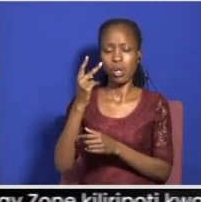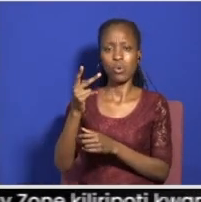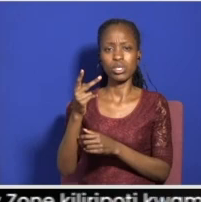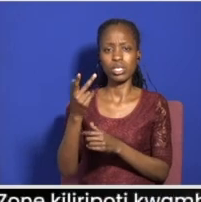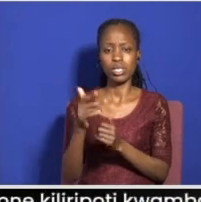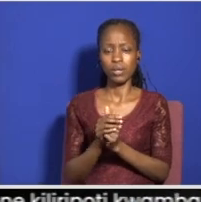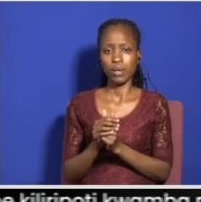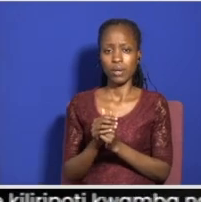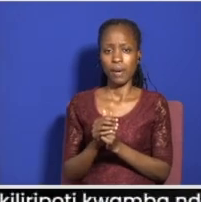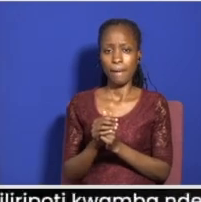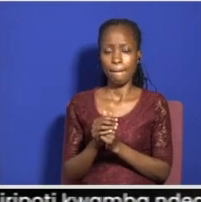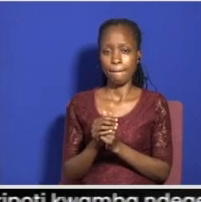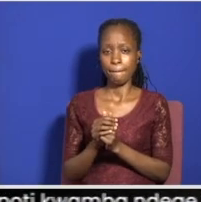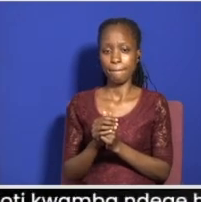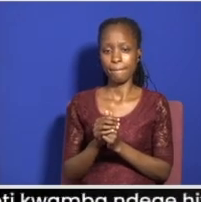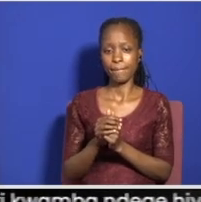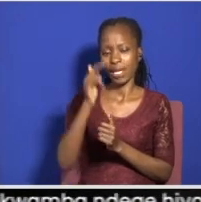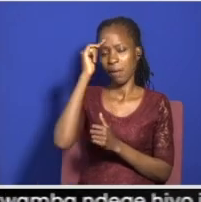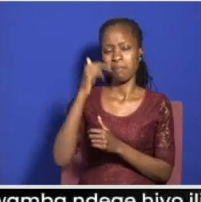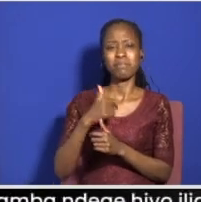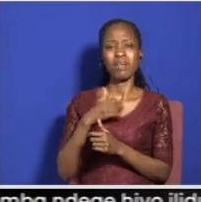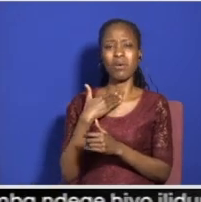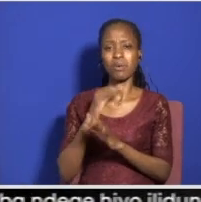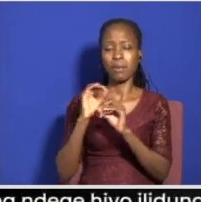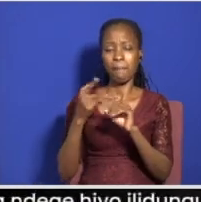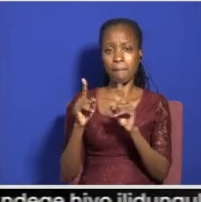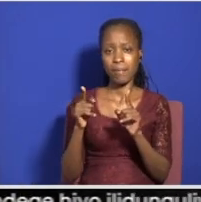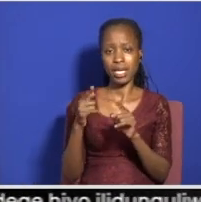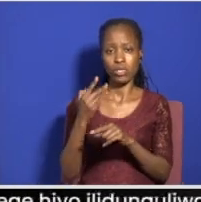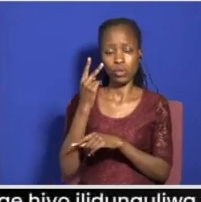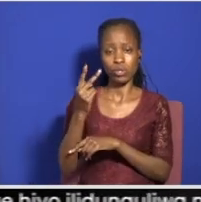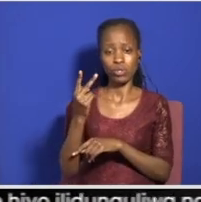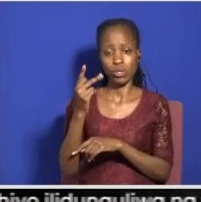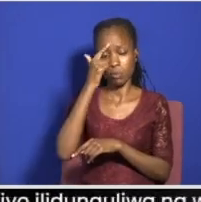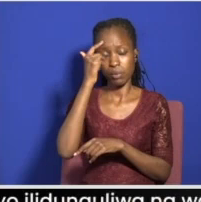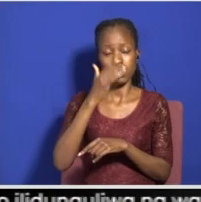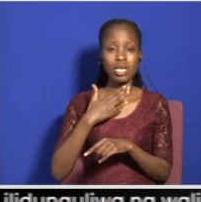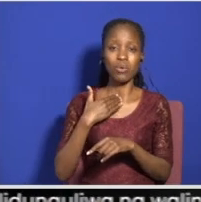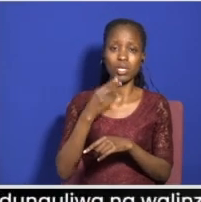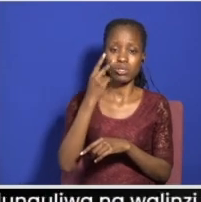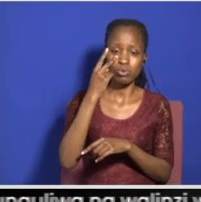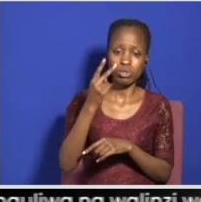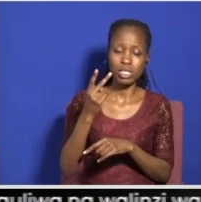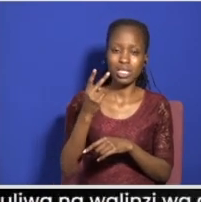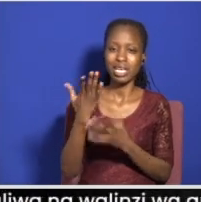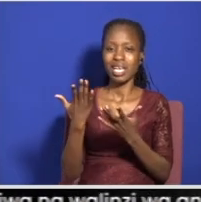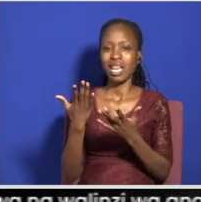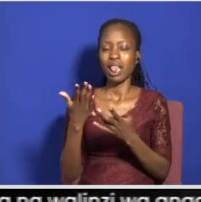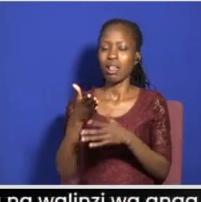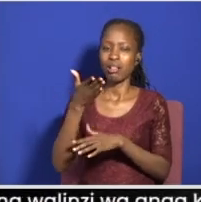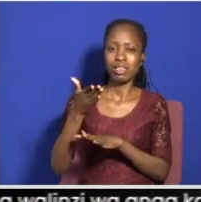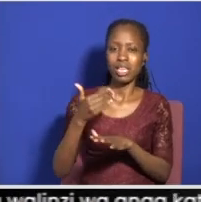purposes of kupenda, lakini for purposes of trying to find out the contents of this